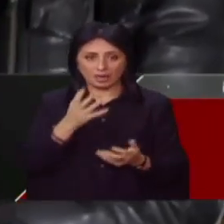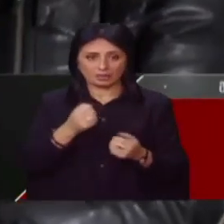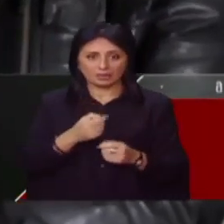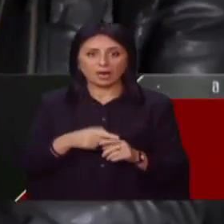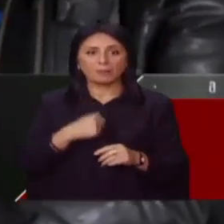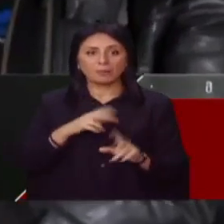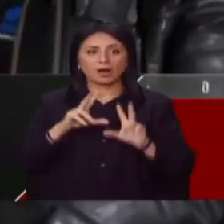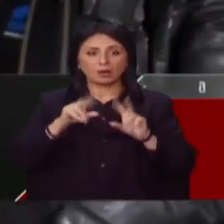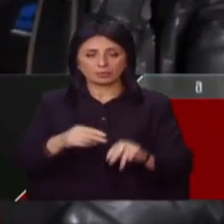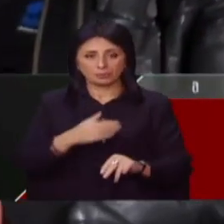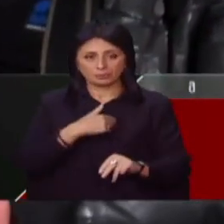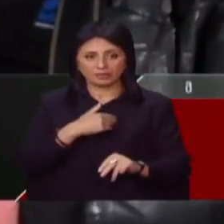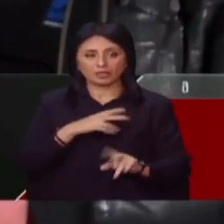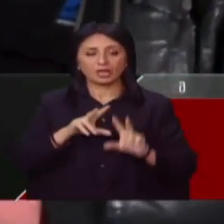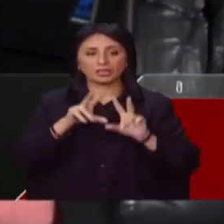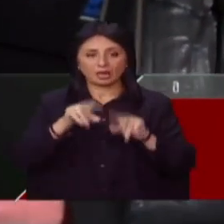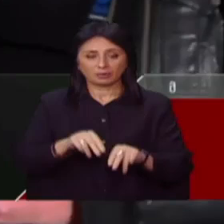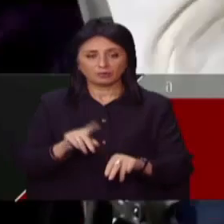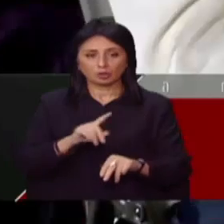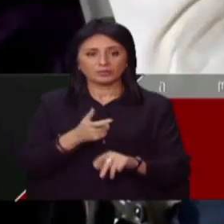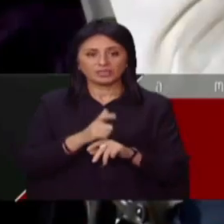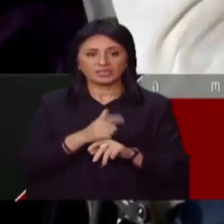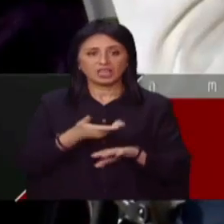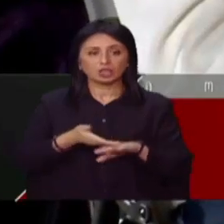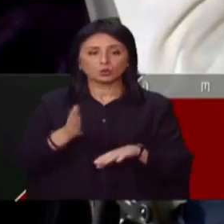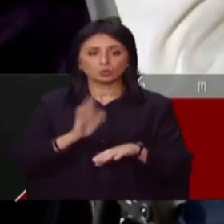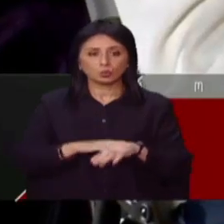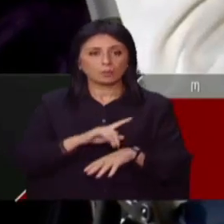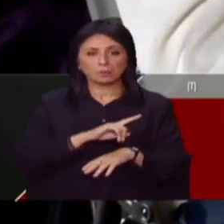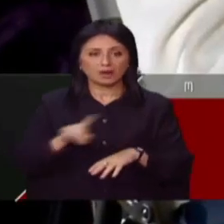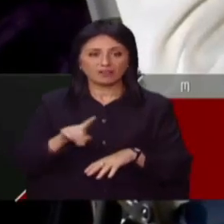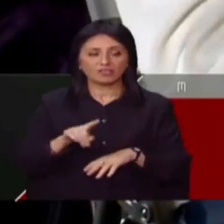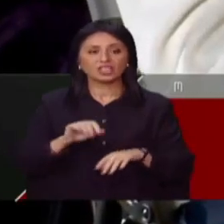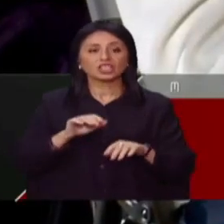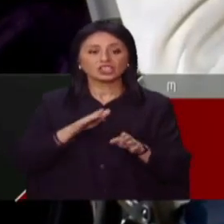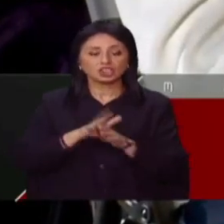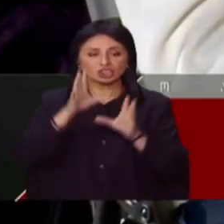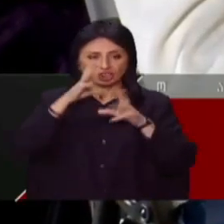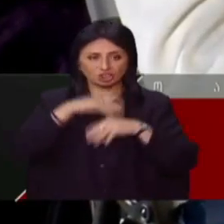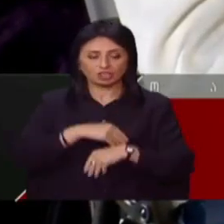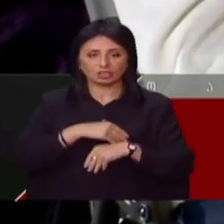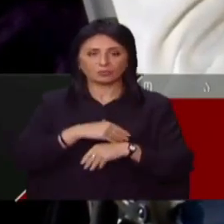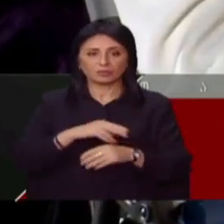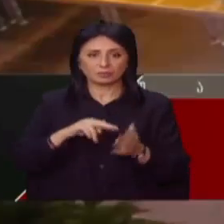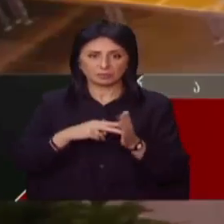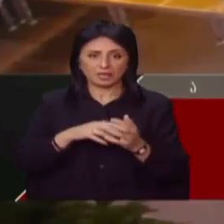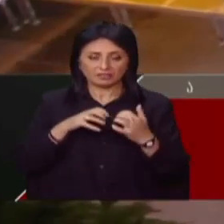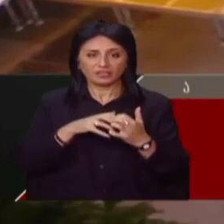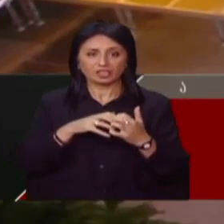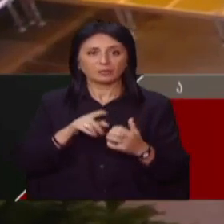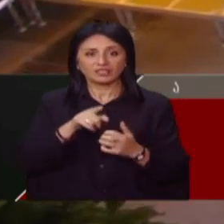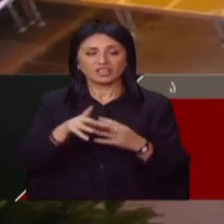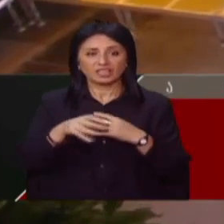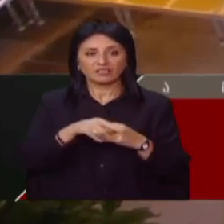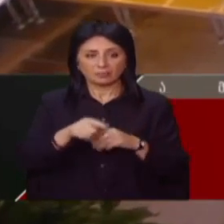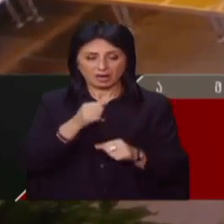მინდა დაგპირდეთ, რომ ძალიან რთულ, მაგრამ შესასრულებელ და შესრულებად ამოცანას ვეჭიდებით. თქვენთან